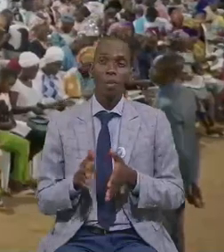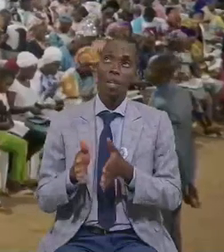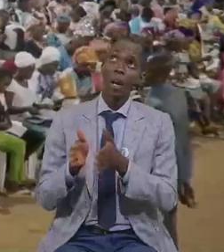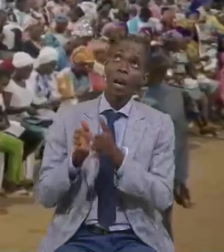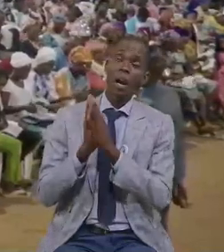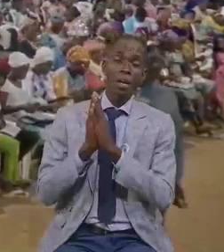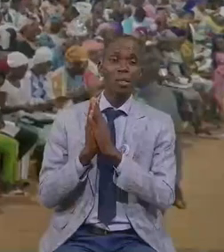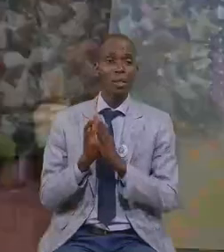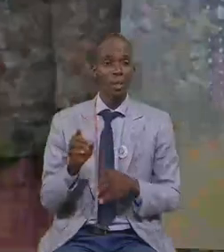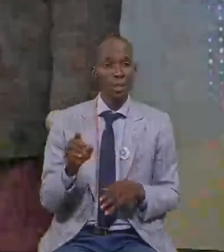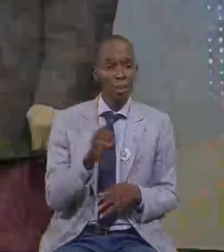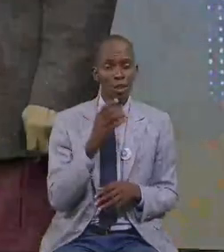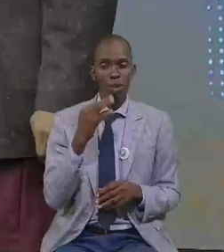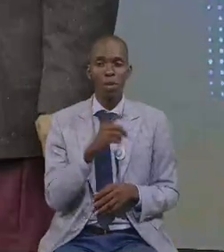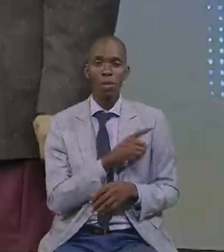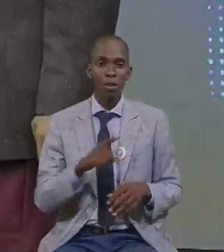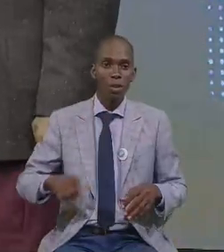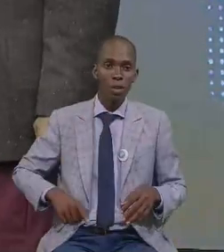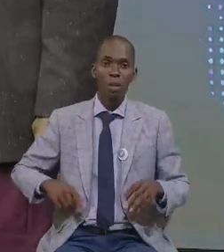Demandez à l'Éternel